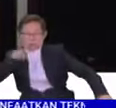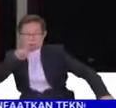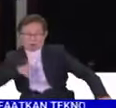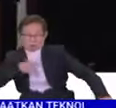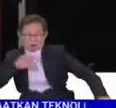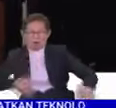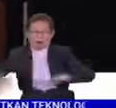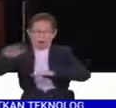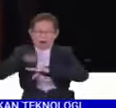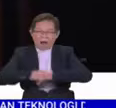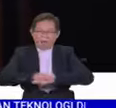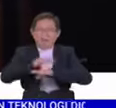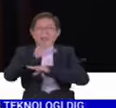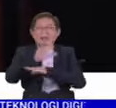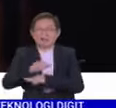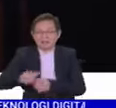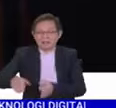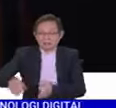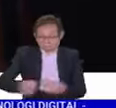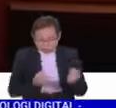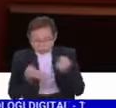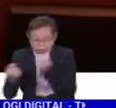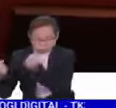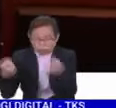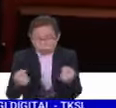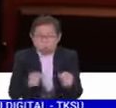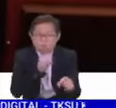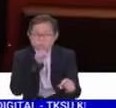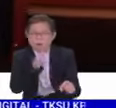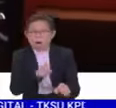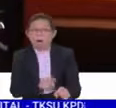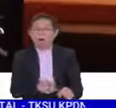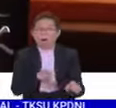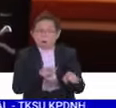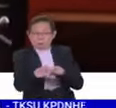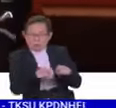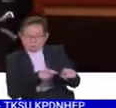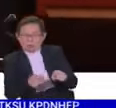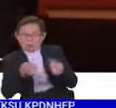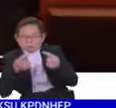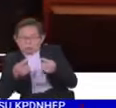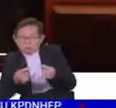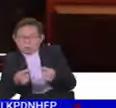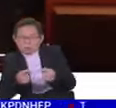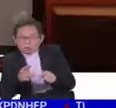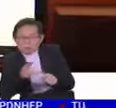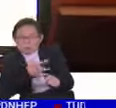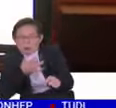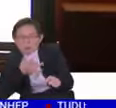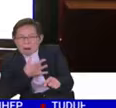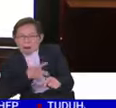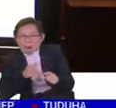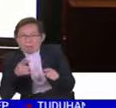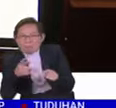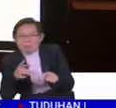dirasai di atas rita saingan sebenar. Tambahnya, perlumbaan yang diadakan secara simulator itu juga memerlukan para pelumbanya memiliki visi